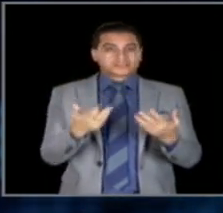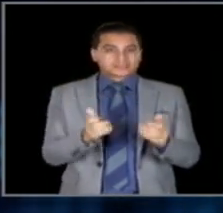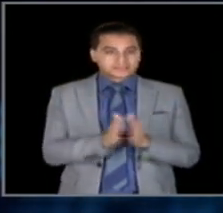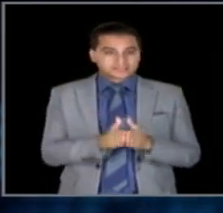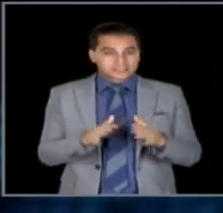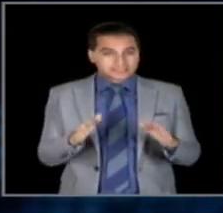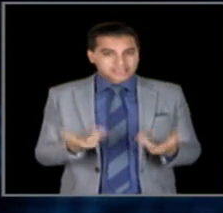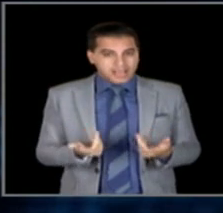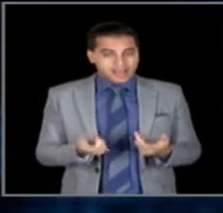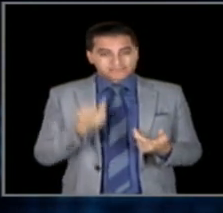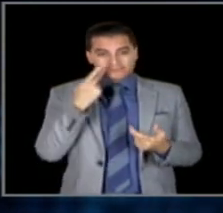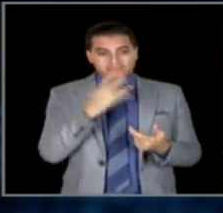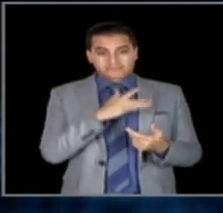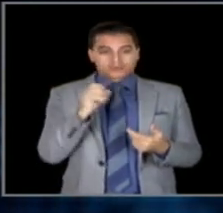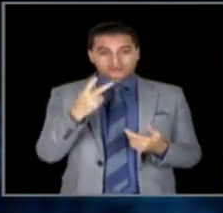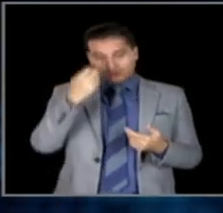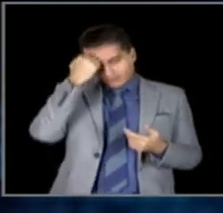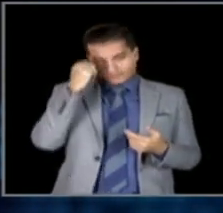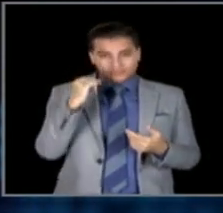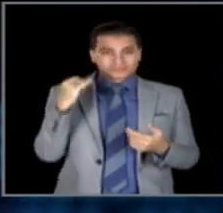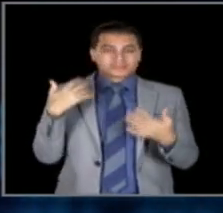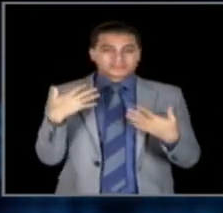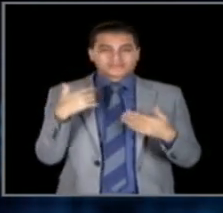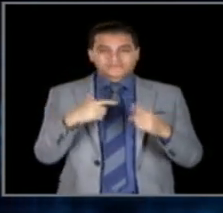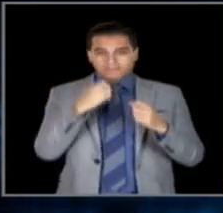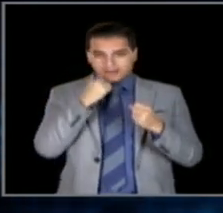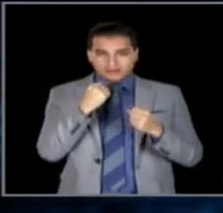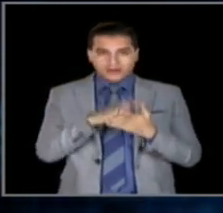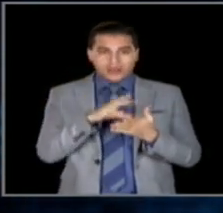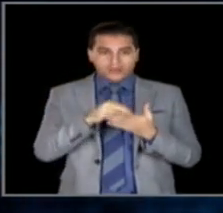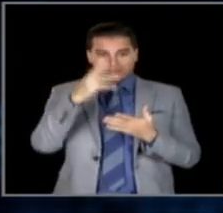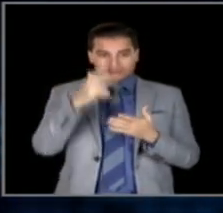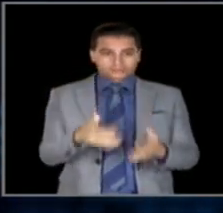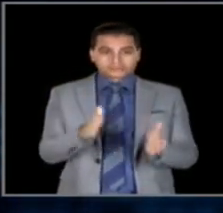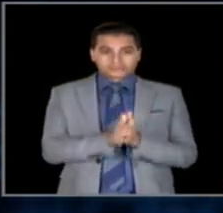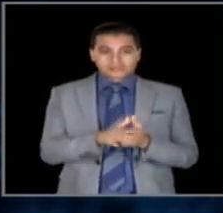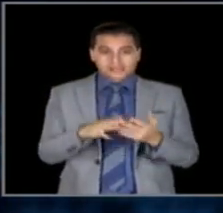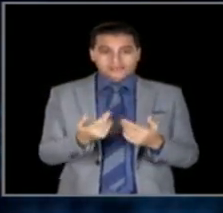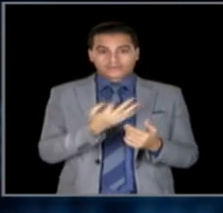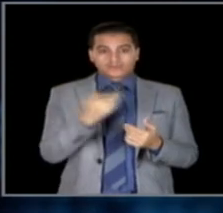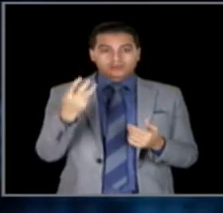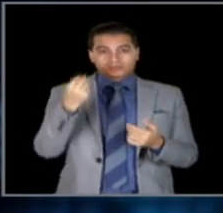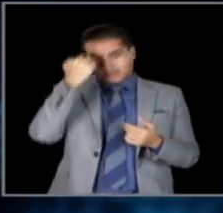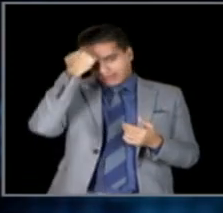1500 جنيه بما يساوي 112500 جنيه، ويبقى الرصيد لحد دلوقتي